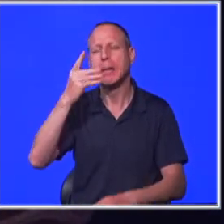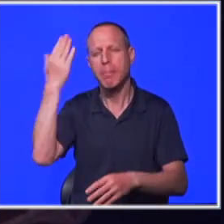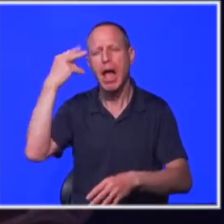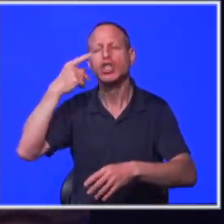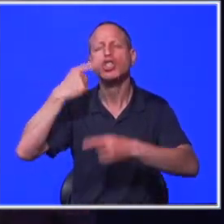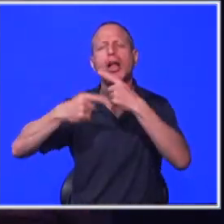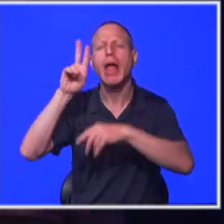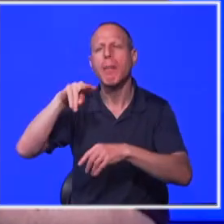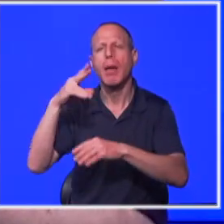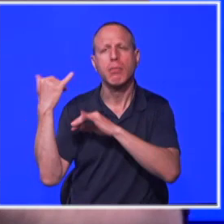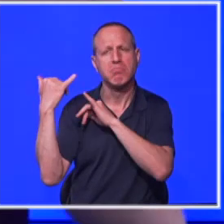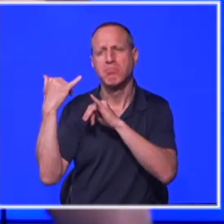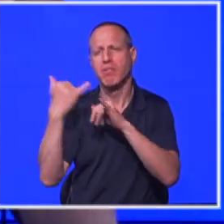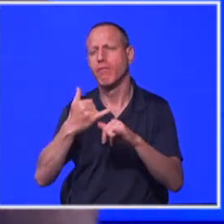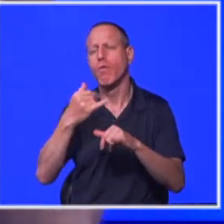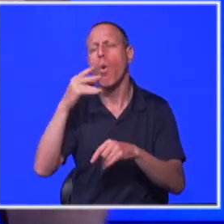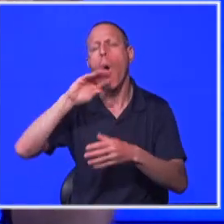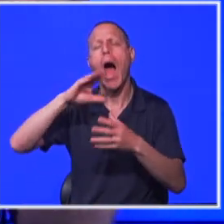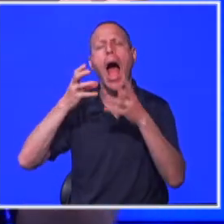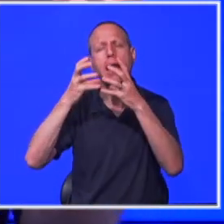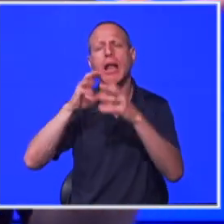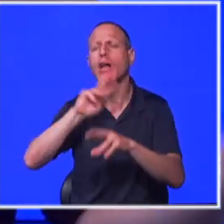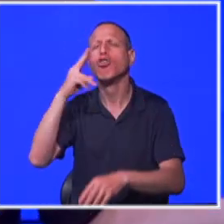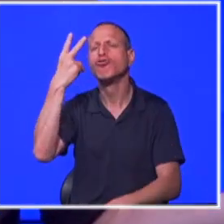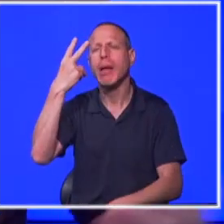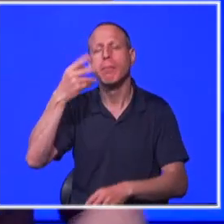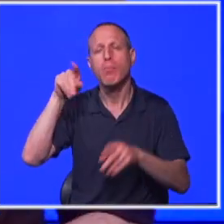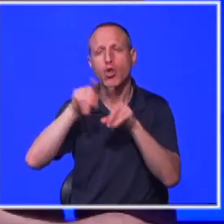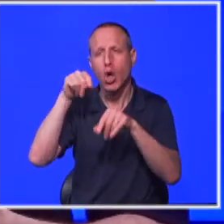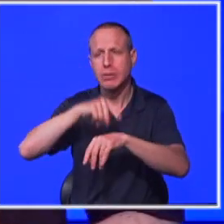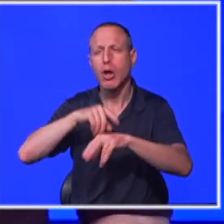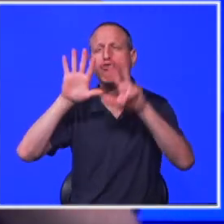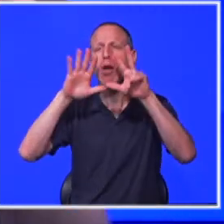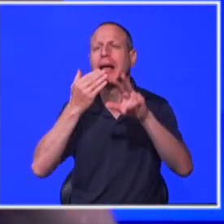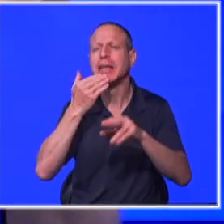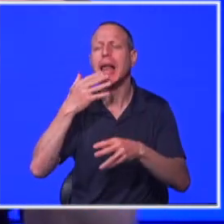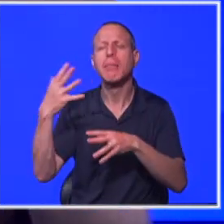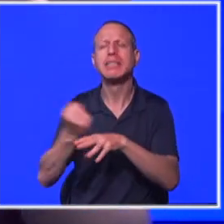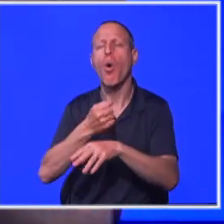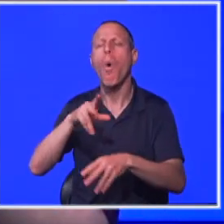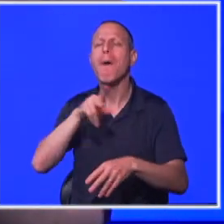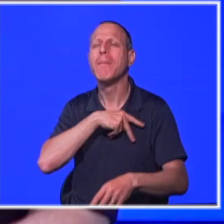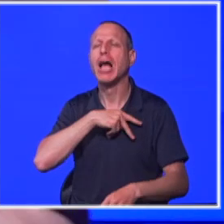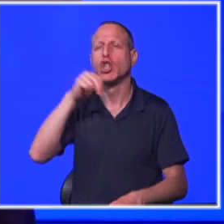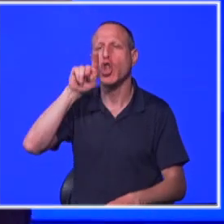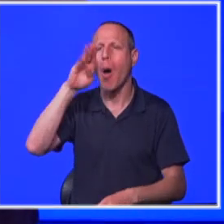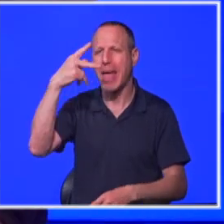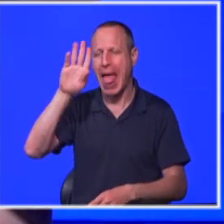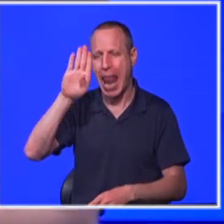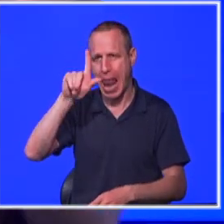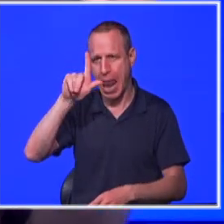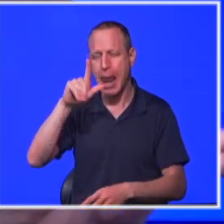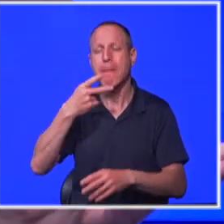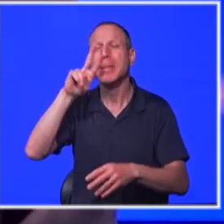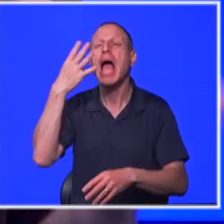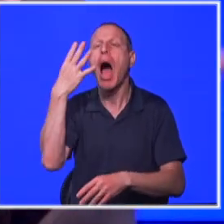ליבוא אננס. באותו הזמן, אגב, 8 ישראלים זכו בפרס נובל. כלומר, יש פי 4 ישראלים שזכו בפרס נובל,